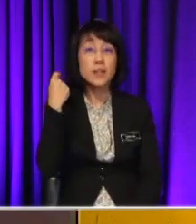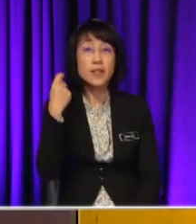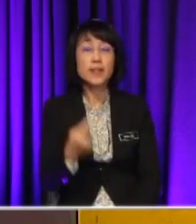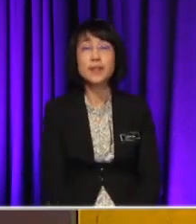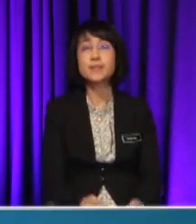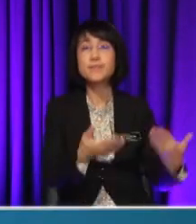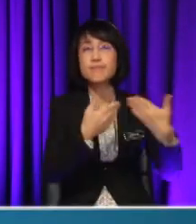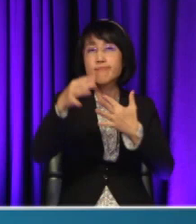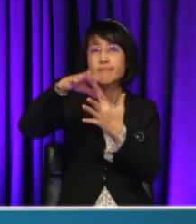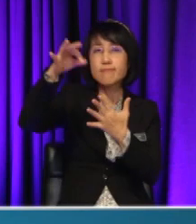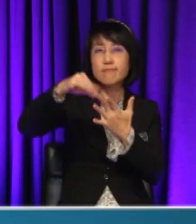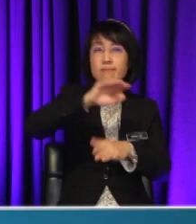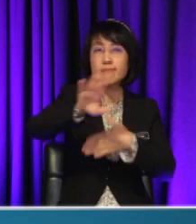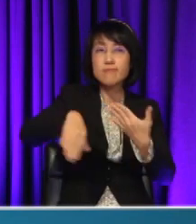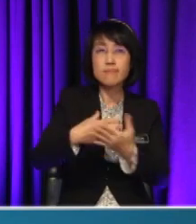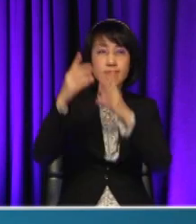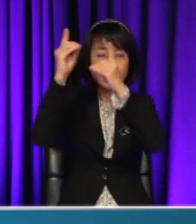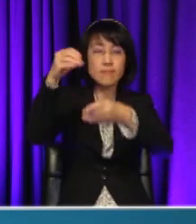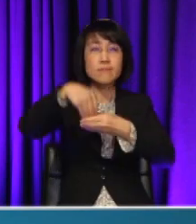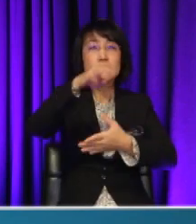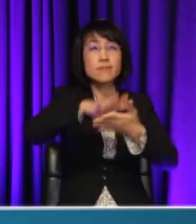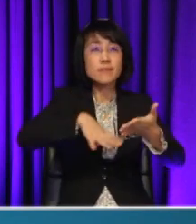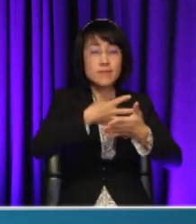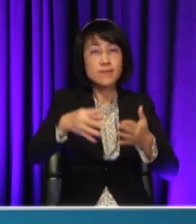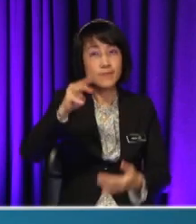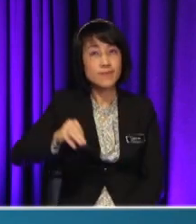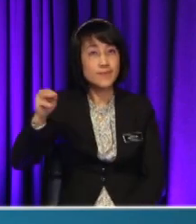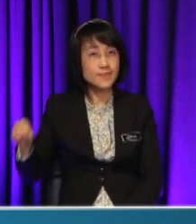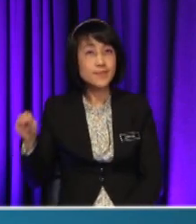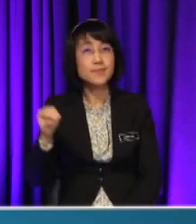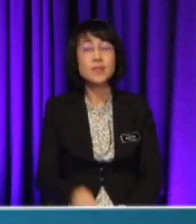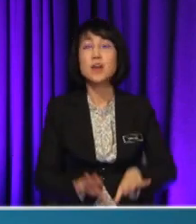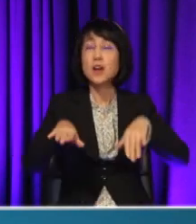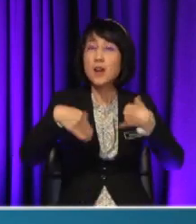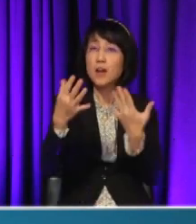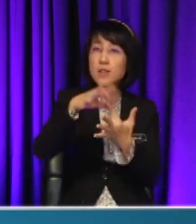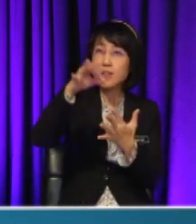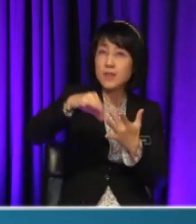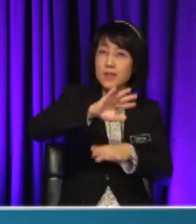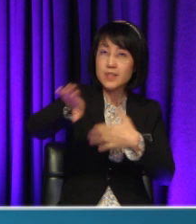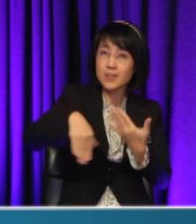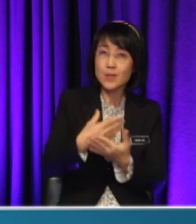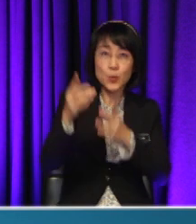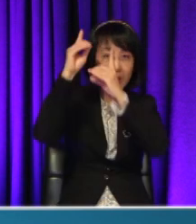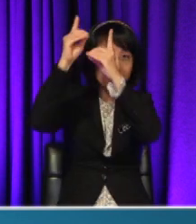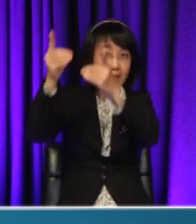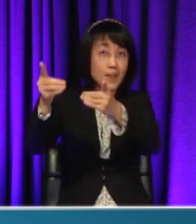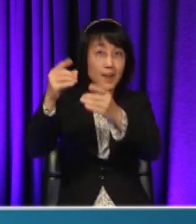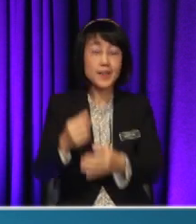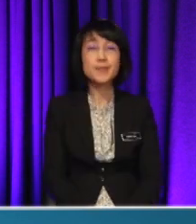memilih semua data dalam jadwal murid macam mana nak pilih semua data